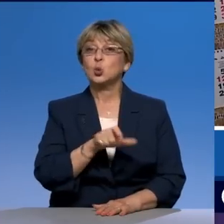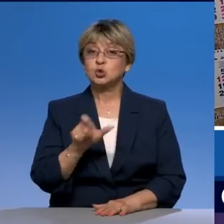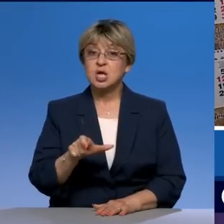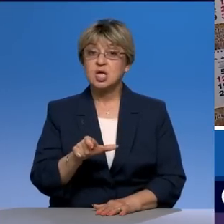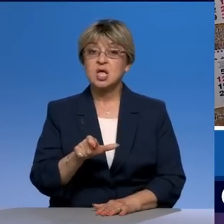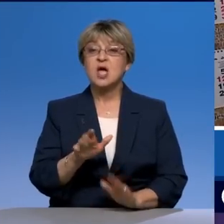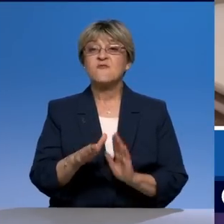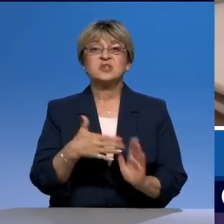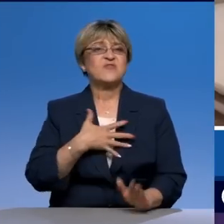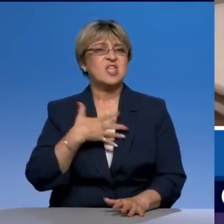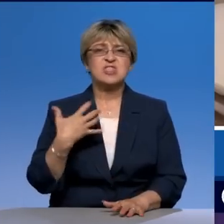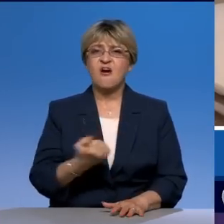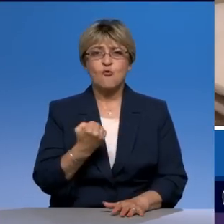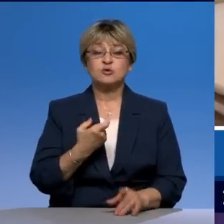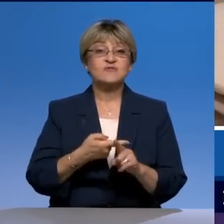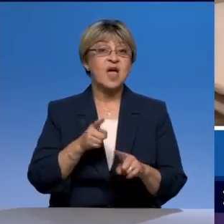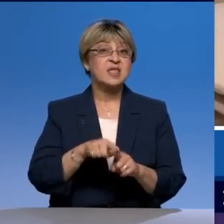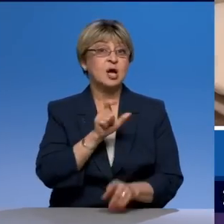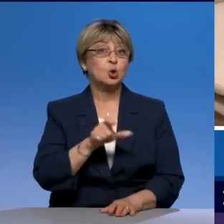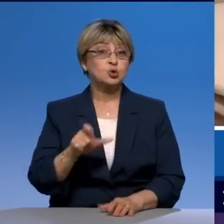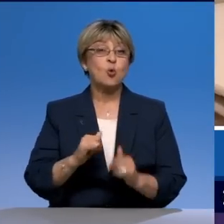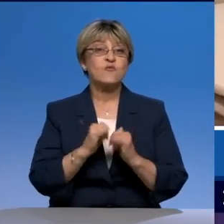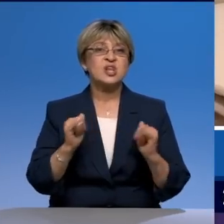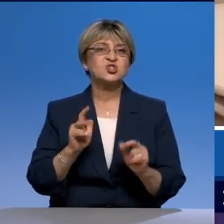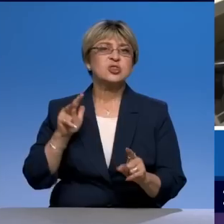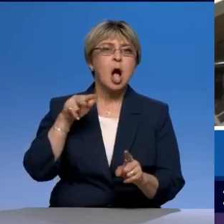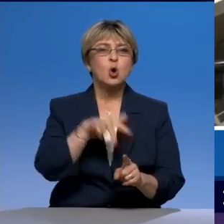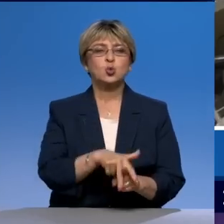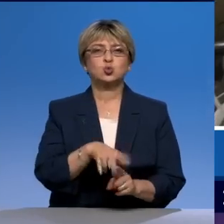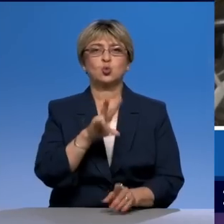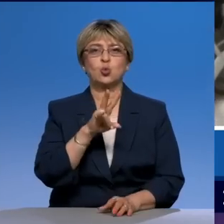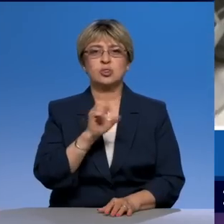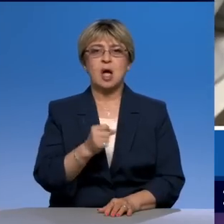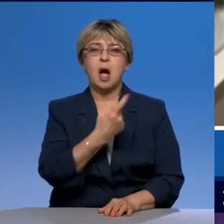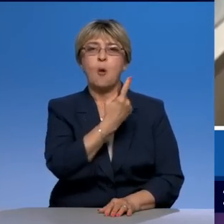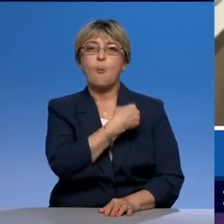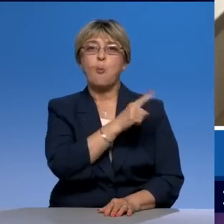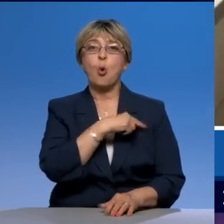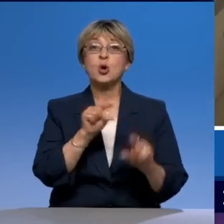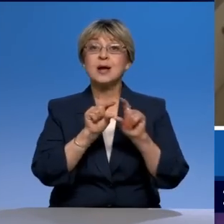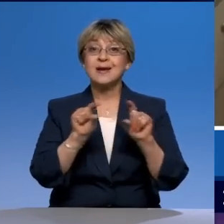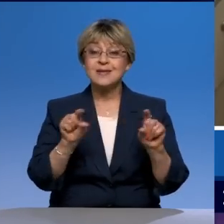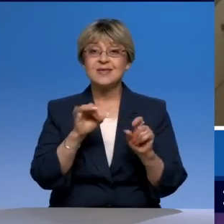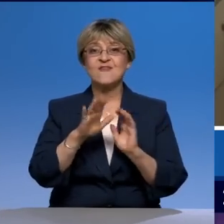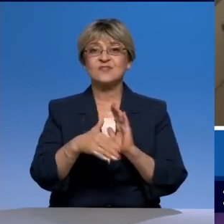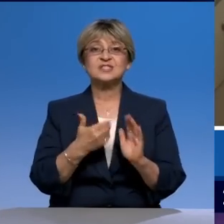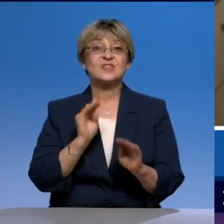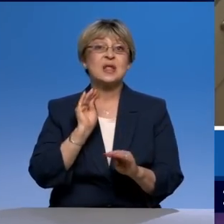вызовет недовольство этих людей, увеличит нагрузку на поликлиники и вызовет дополнительные